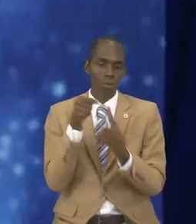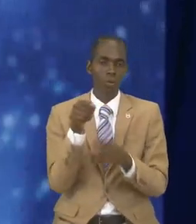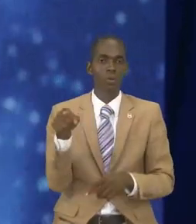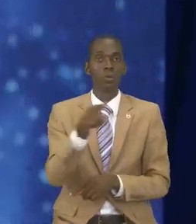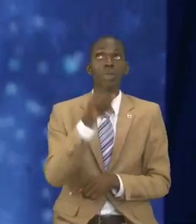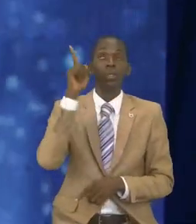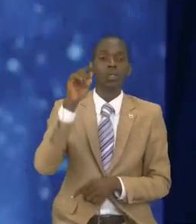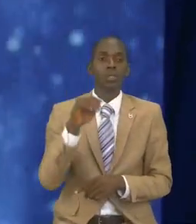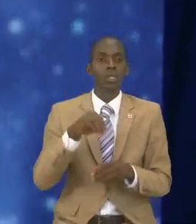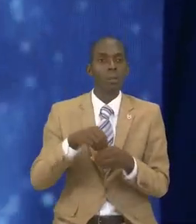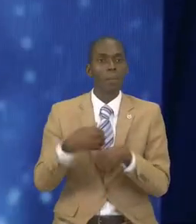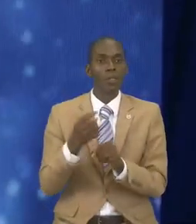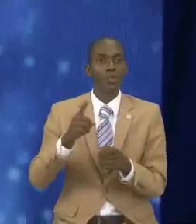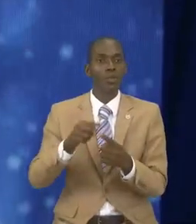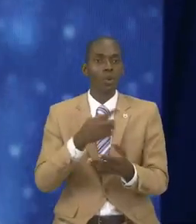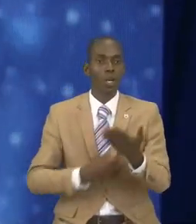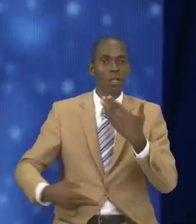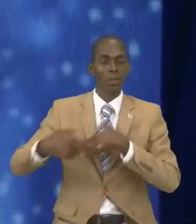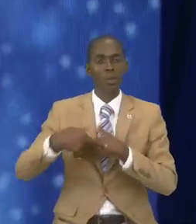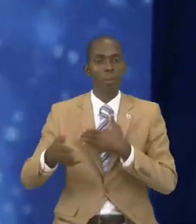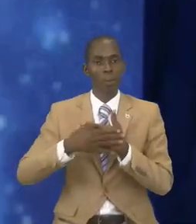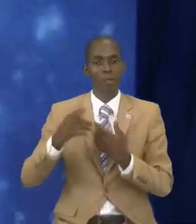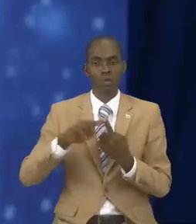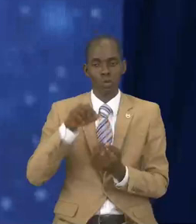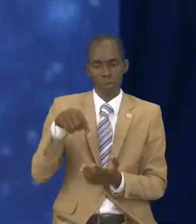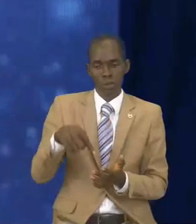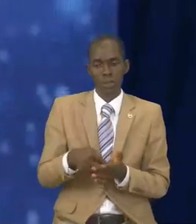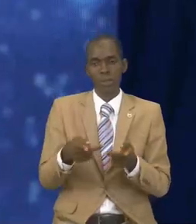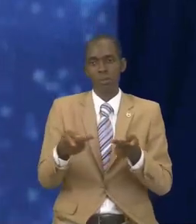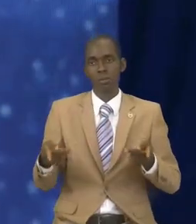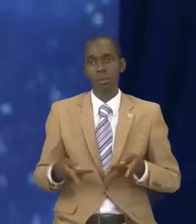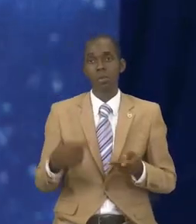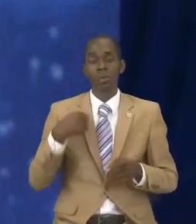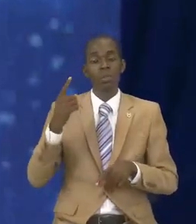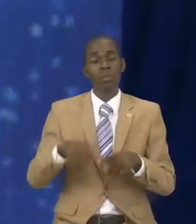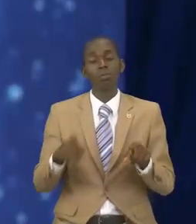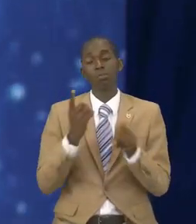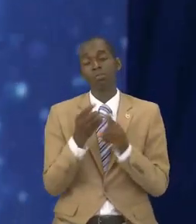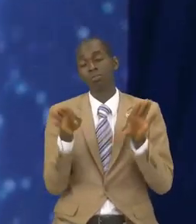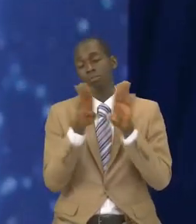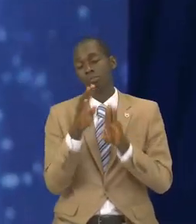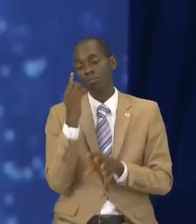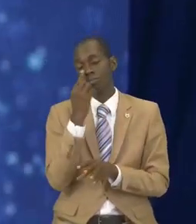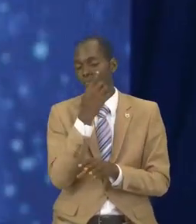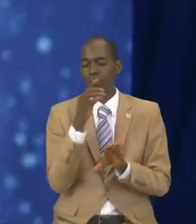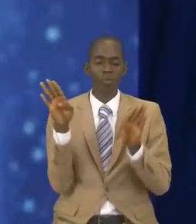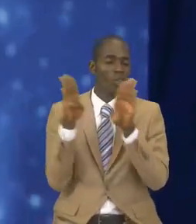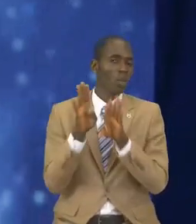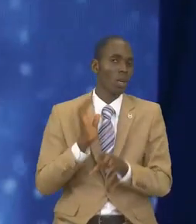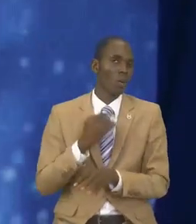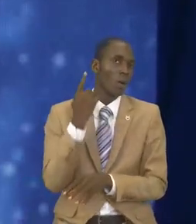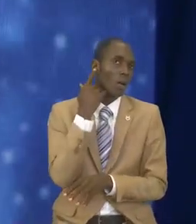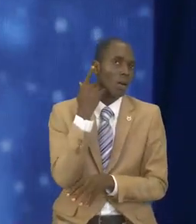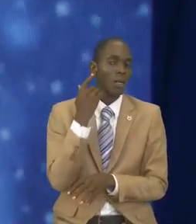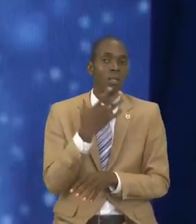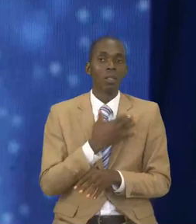ramenant dans ce lieu. Vous voyez, nous ne pouvons pas fermer les yeux, fermer, bloquer nos oreilles